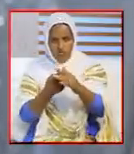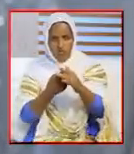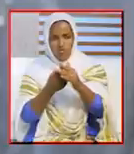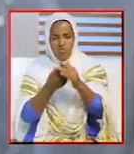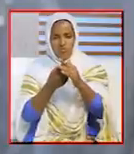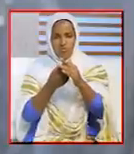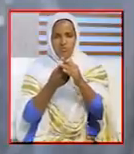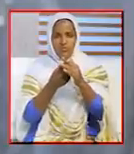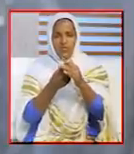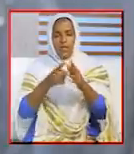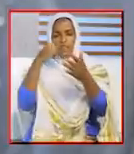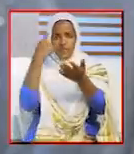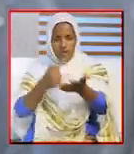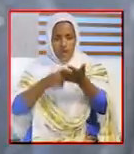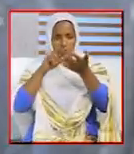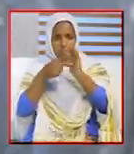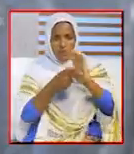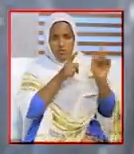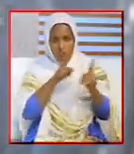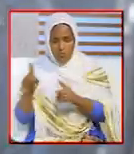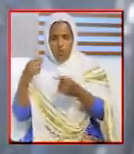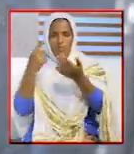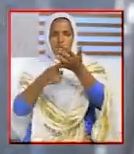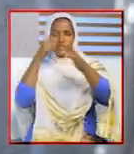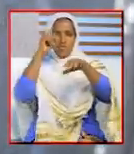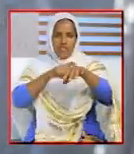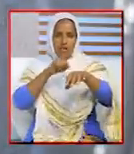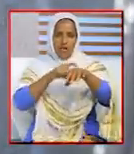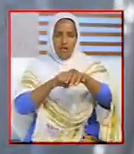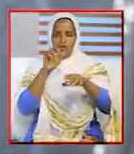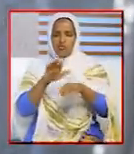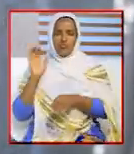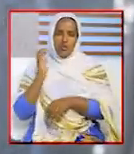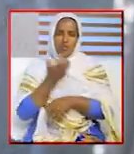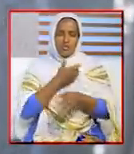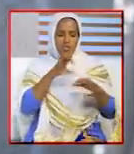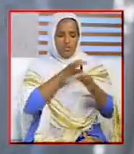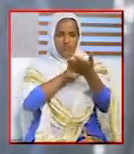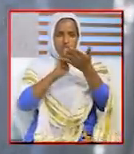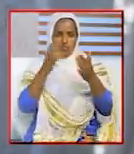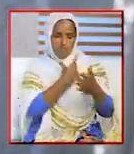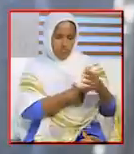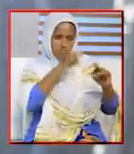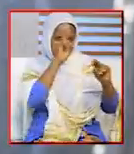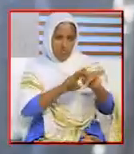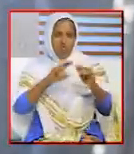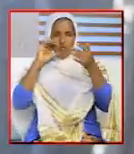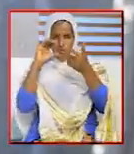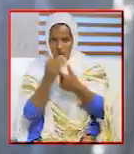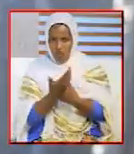የሚጀምረው። ይሄ ማለት በዚህ ጊዜ ልጆቻችን የመንፈስ ቅዱስ ማደሪያ